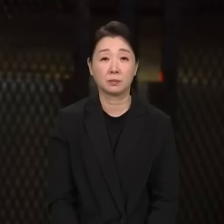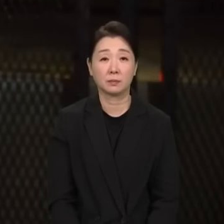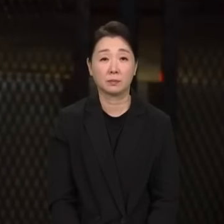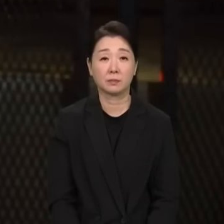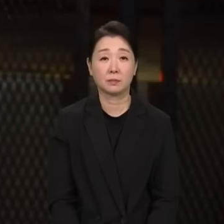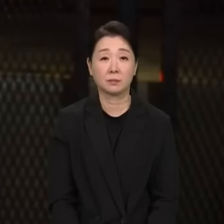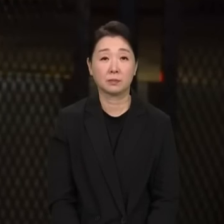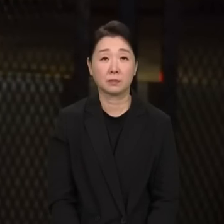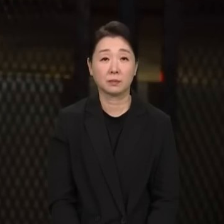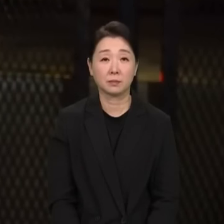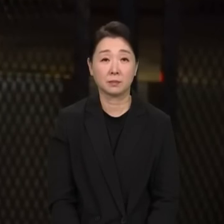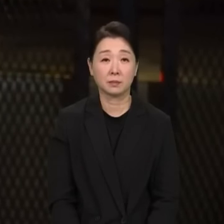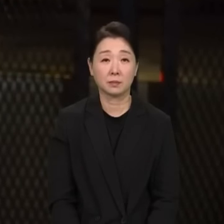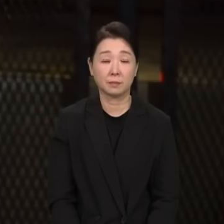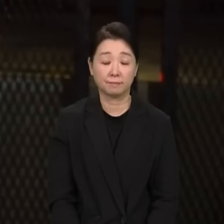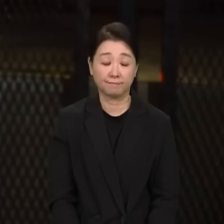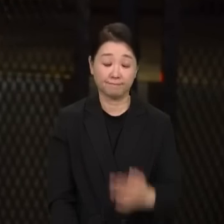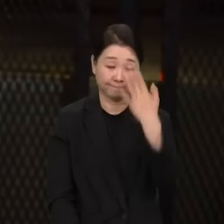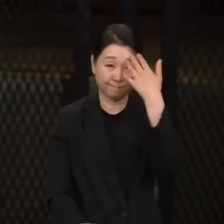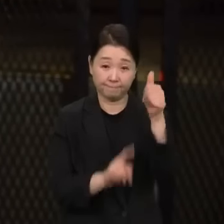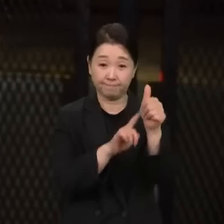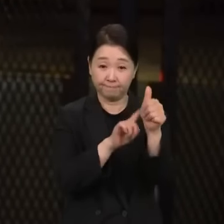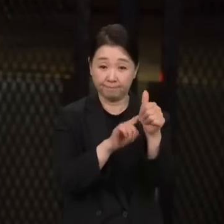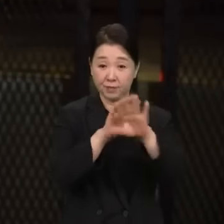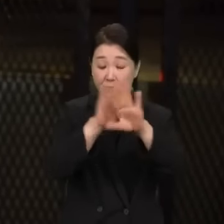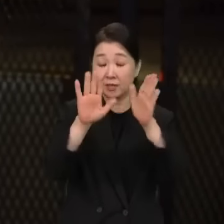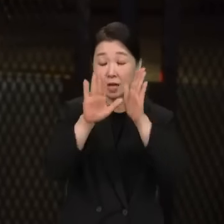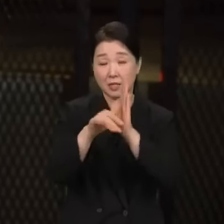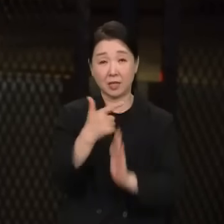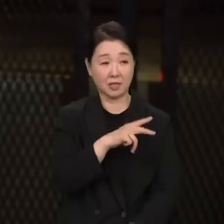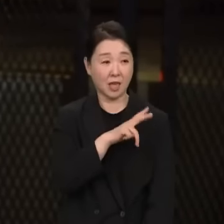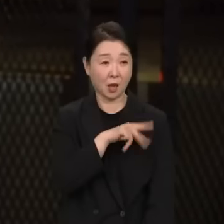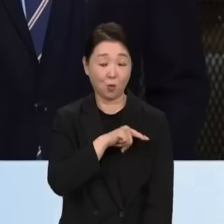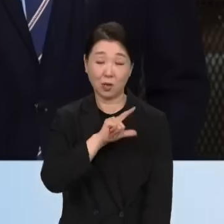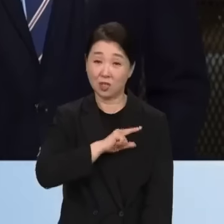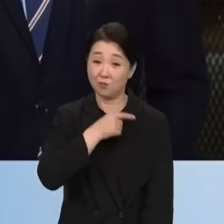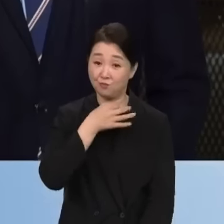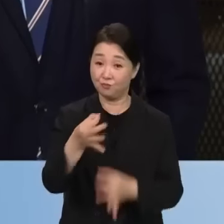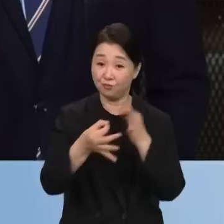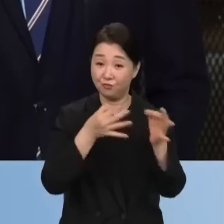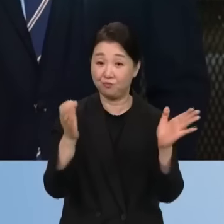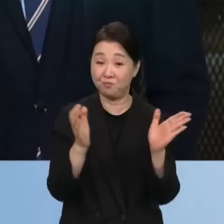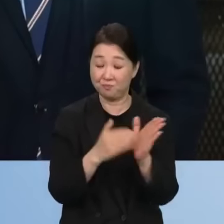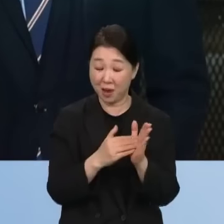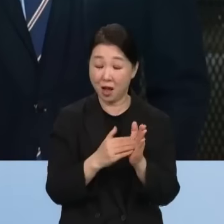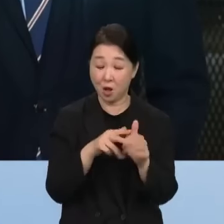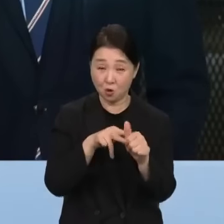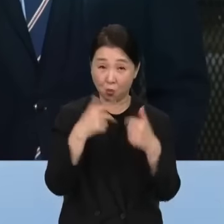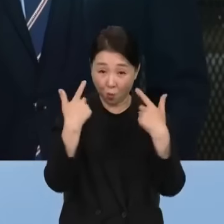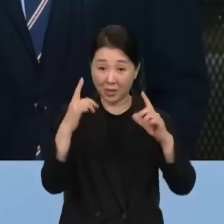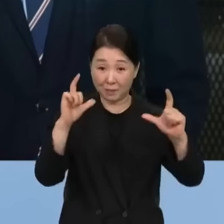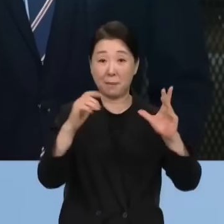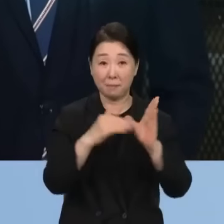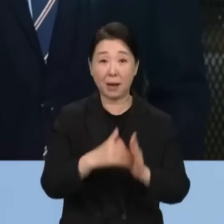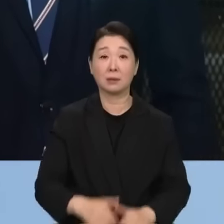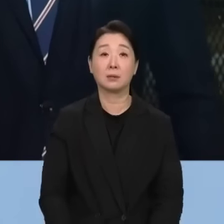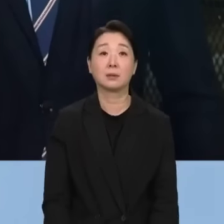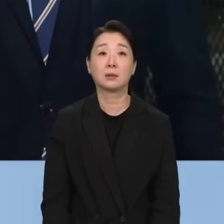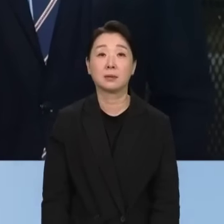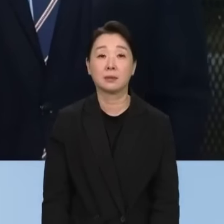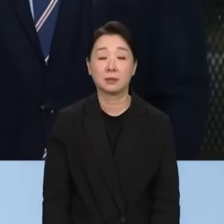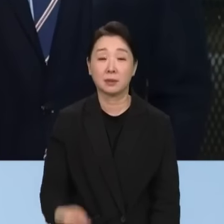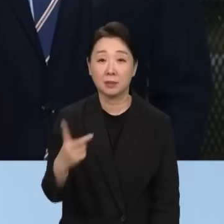예, 먼저 트럼프 본인이 이제 낮에 대의원들의 호명 투표로 공화당 대선 후보로 확정이 됐습니다.